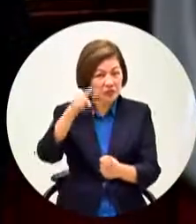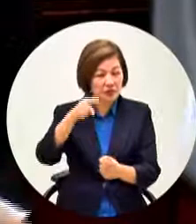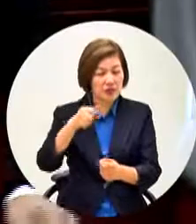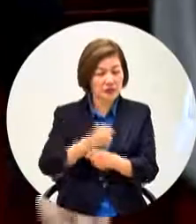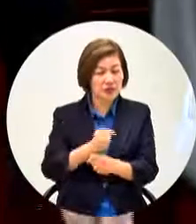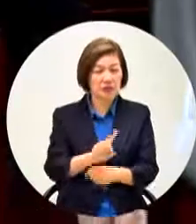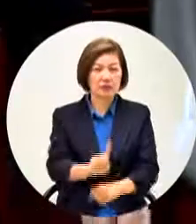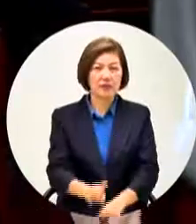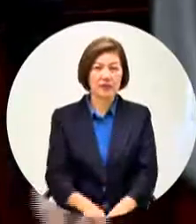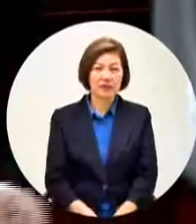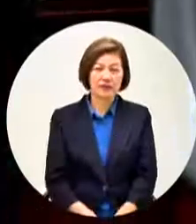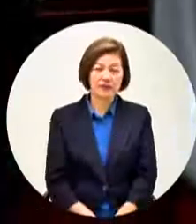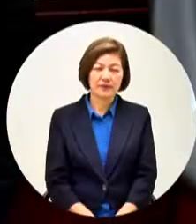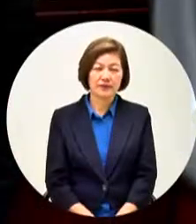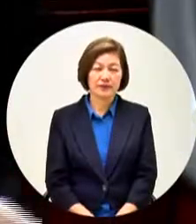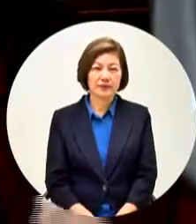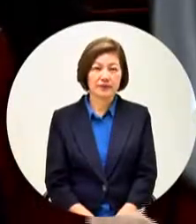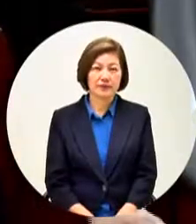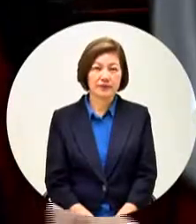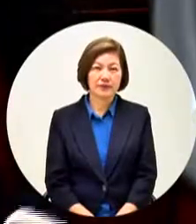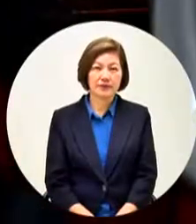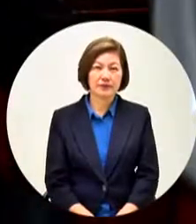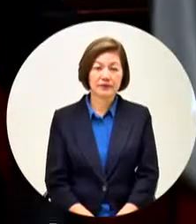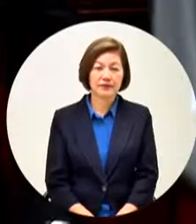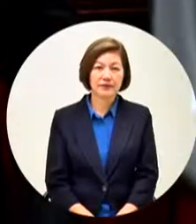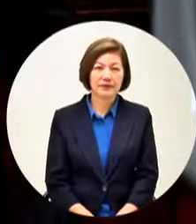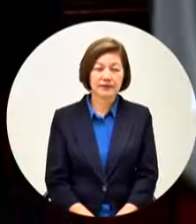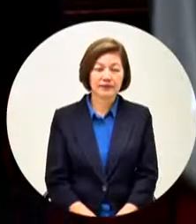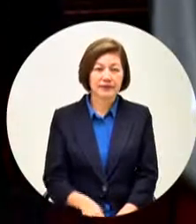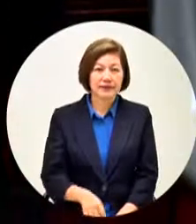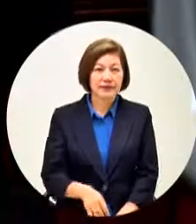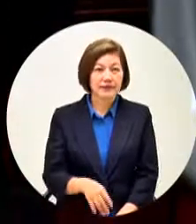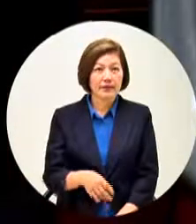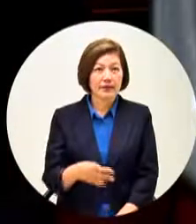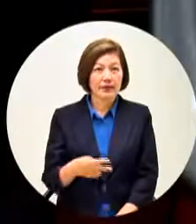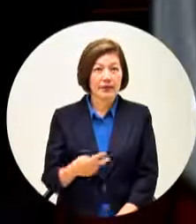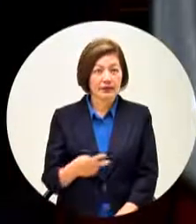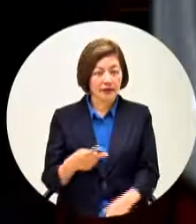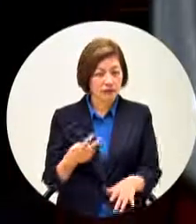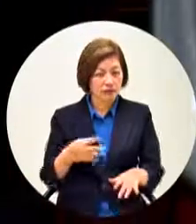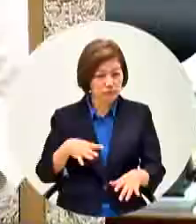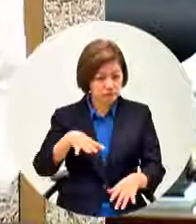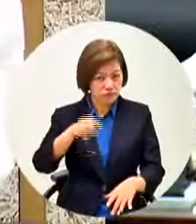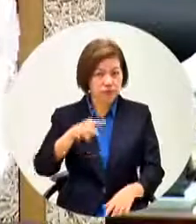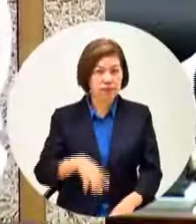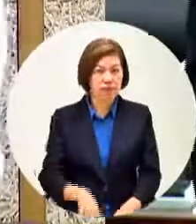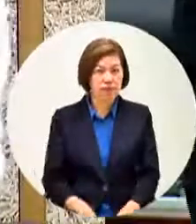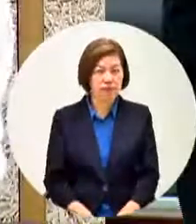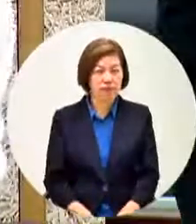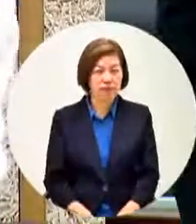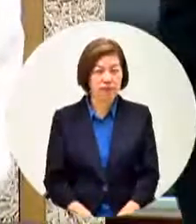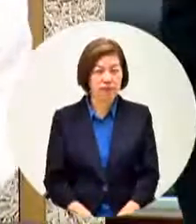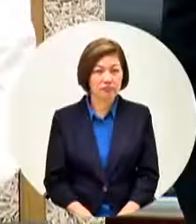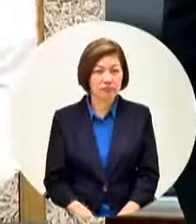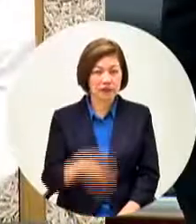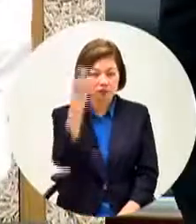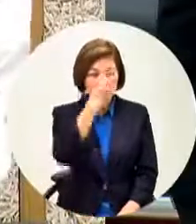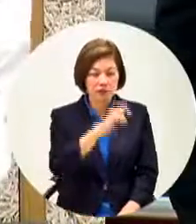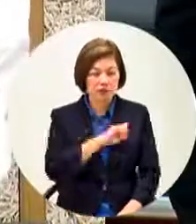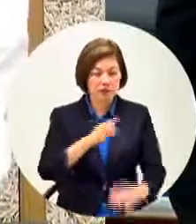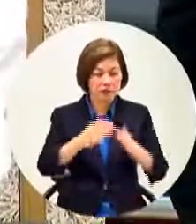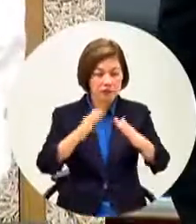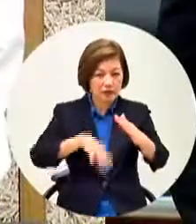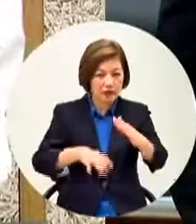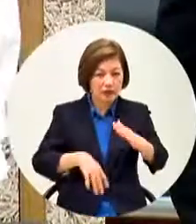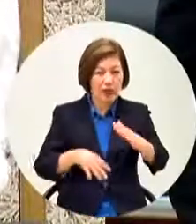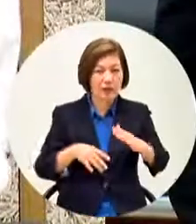请教育局陈代理局长答复。 谢谢主席，谢谢议员。会先看一下自己家里面就是防台防灾的这个部